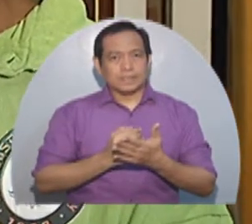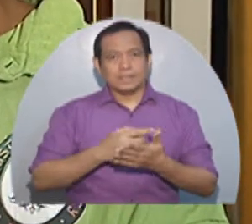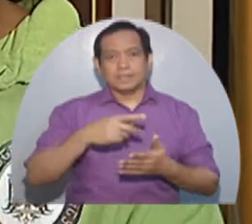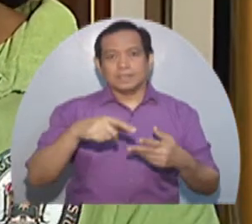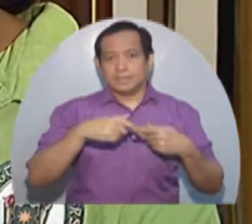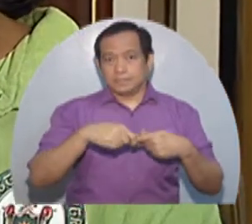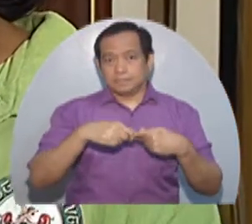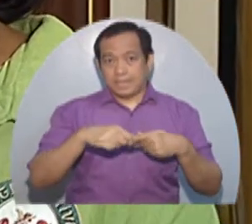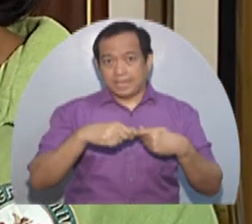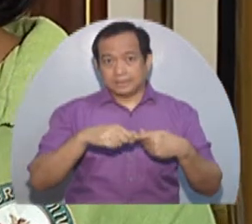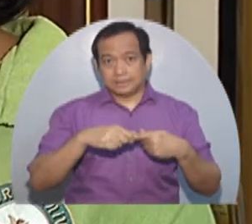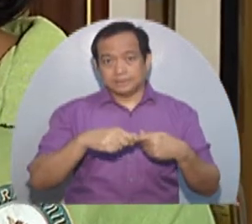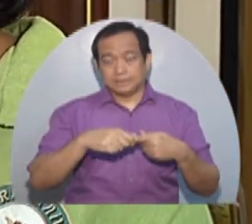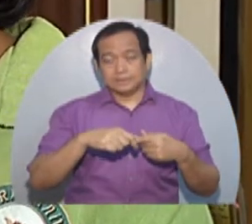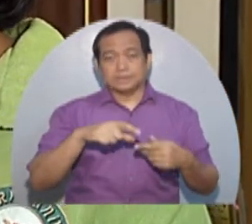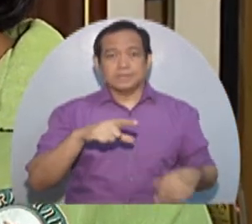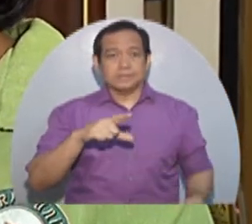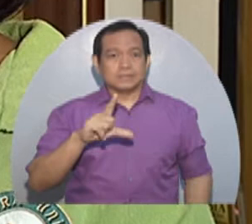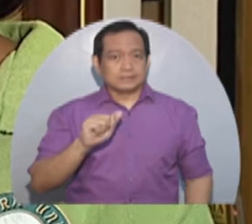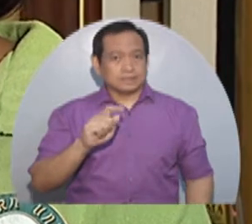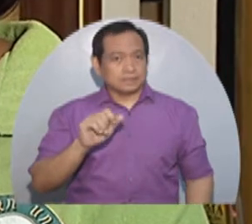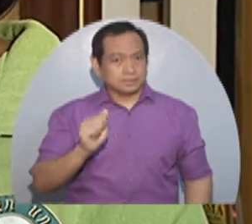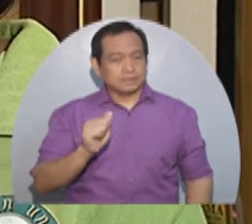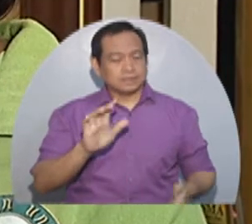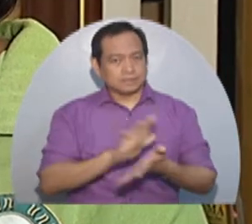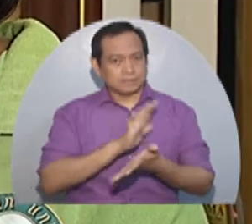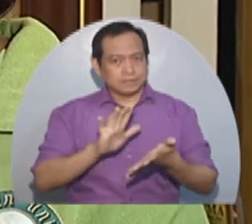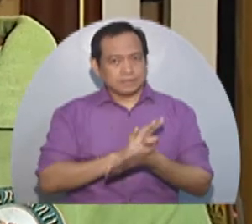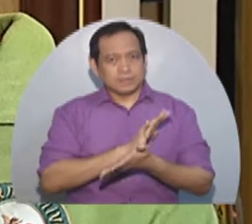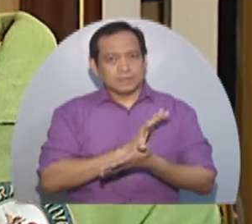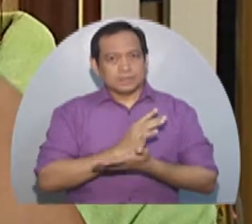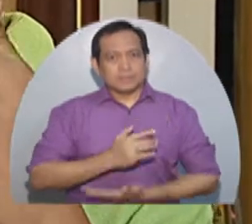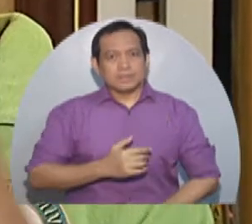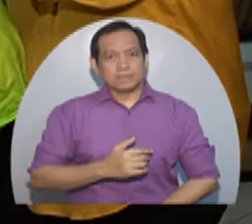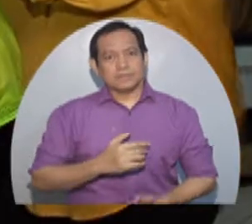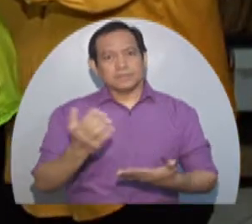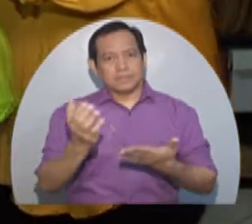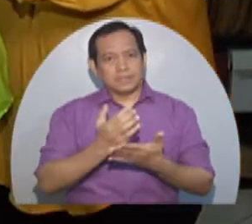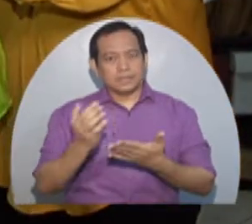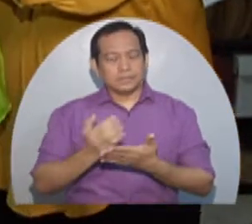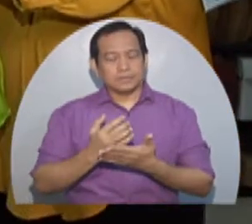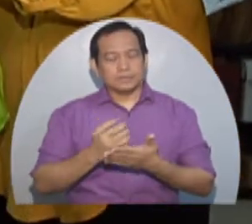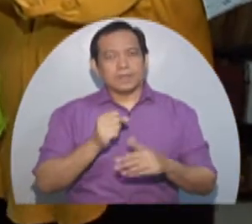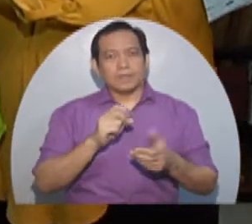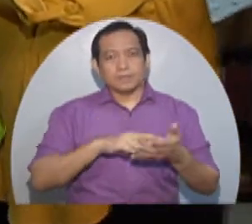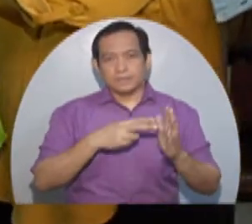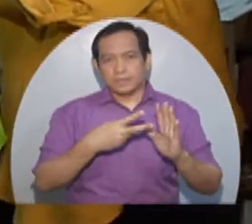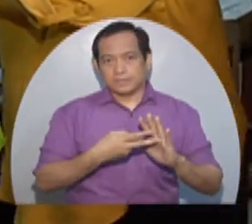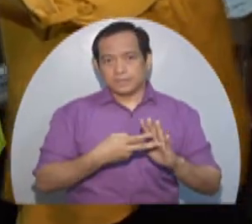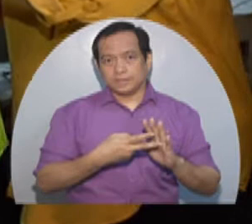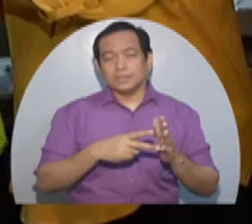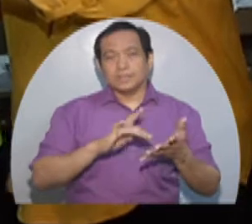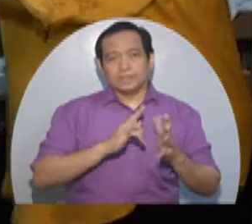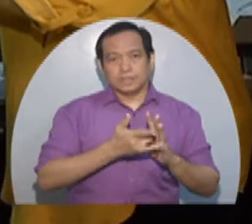pasensya na po, mga plastic po, lata, papel. Para ibenta? Oo po. So, ibig sabihin